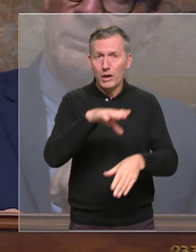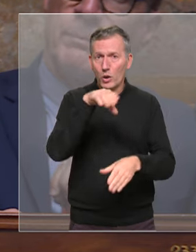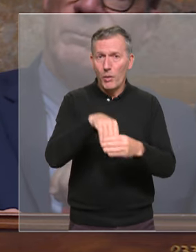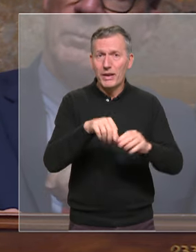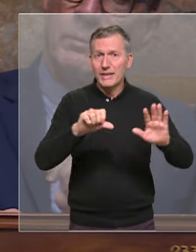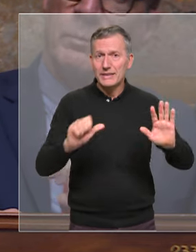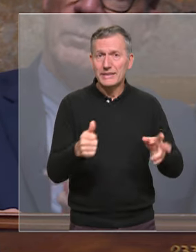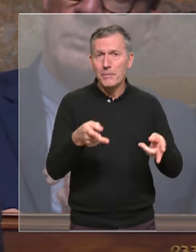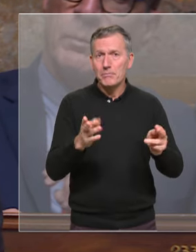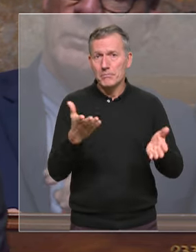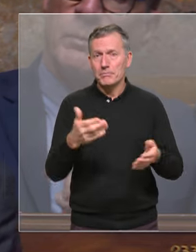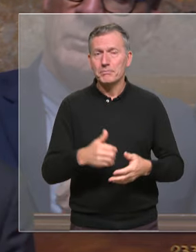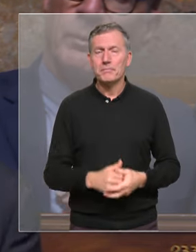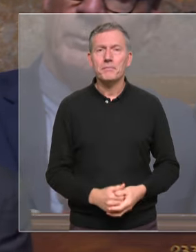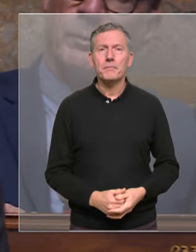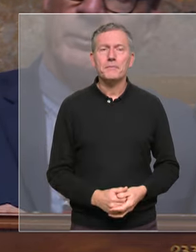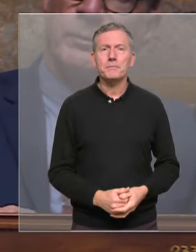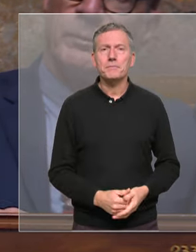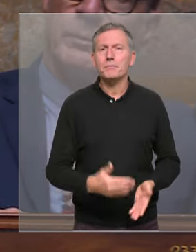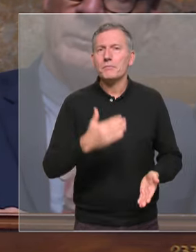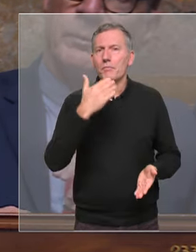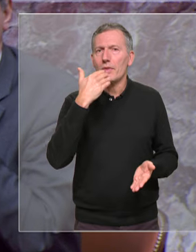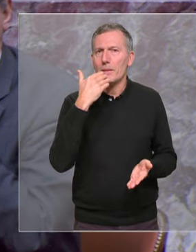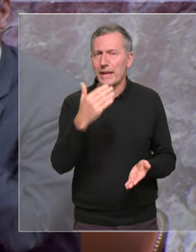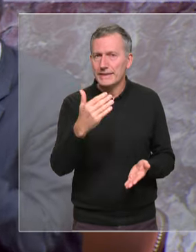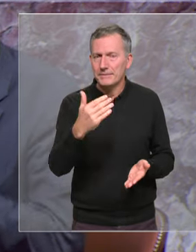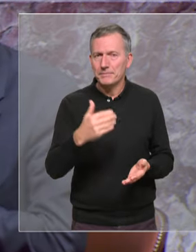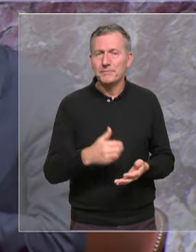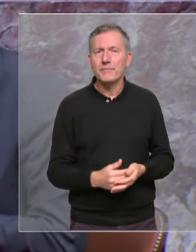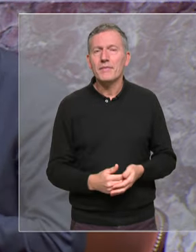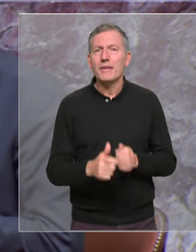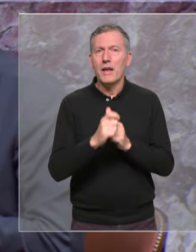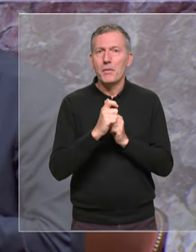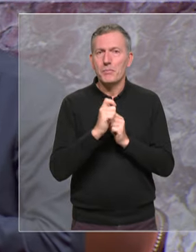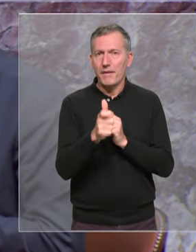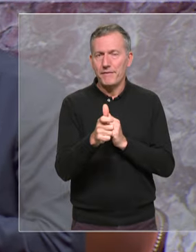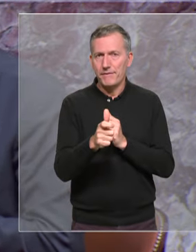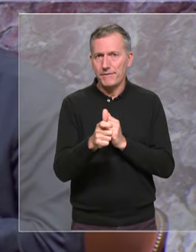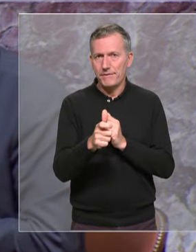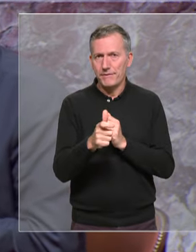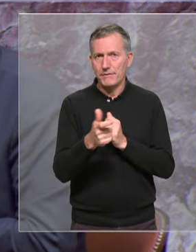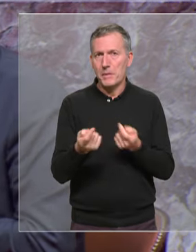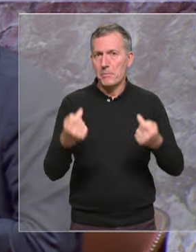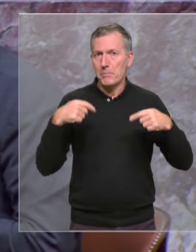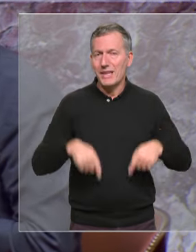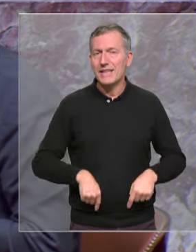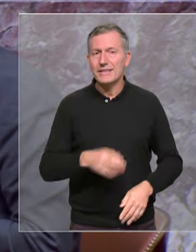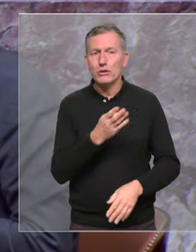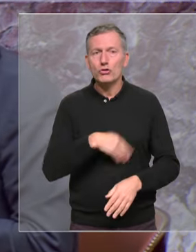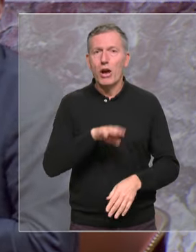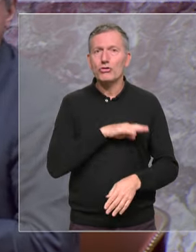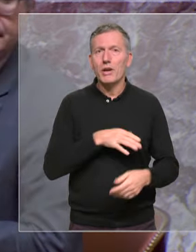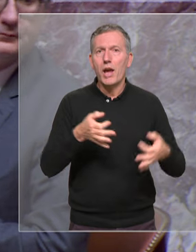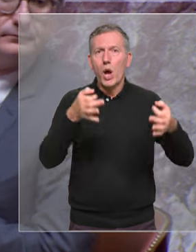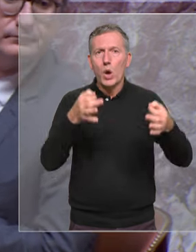sixième décile ? Je vous remercie, monsieur le député. La parole est à monsieur Thomas Cazenave, ministre en charge des comptes